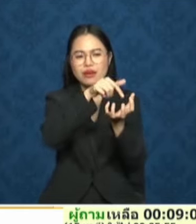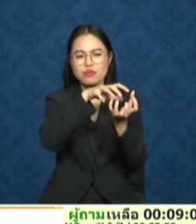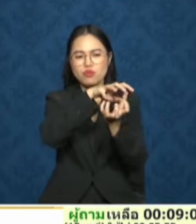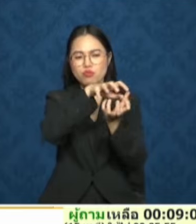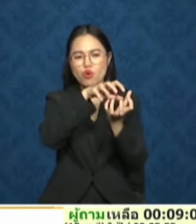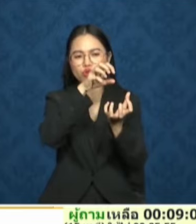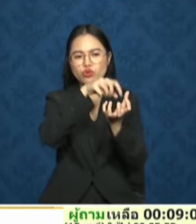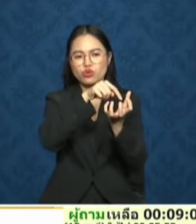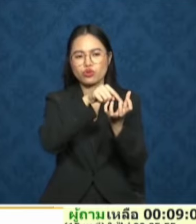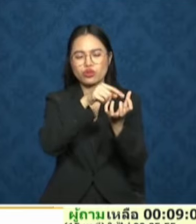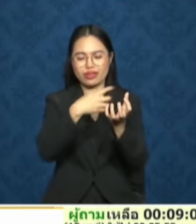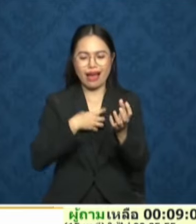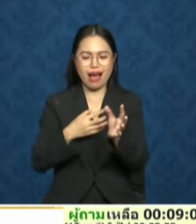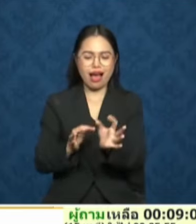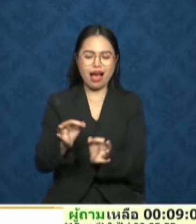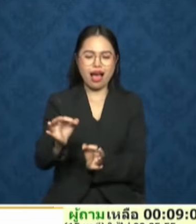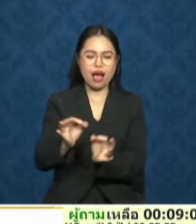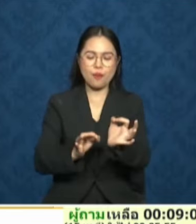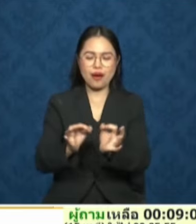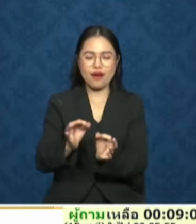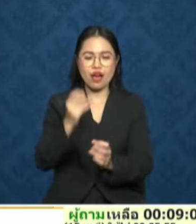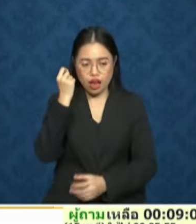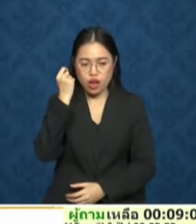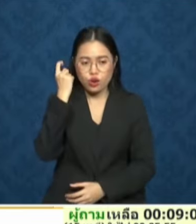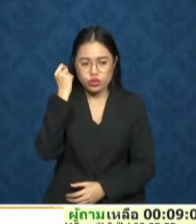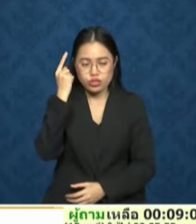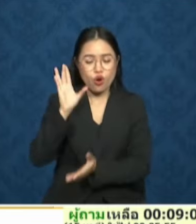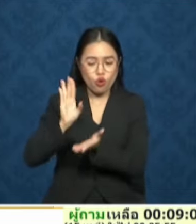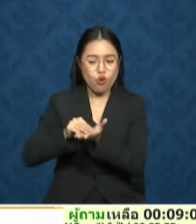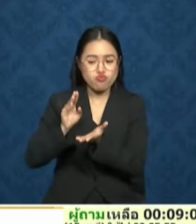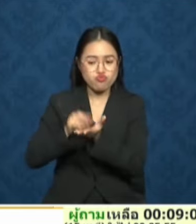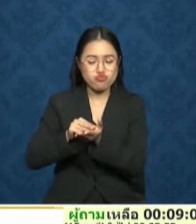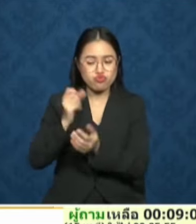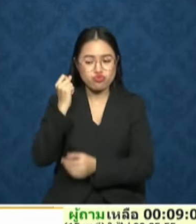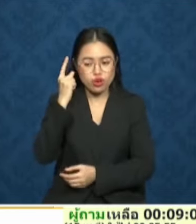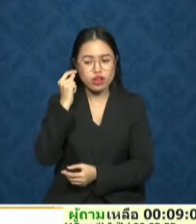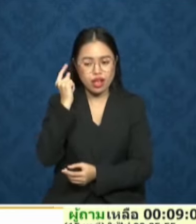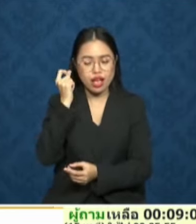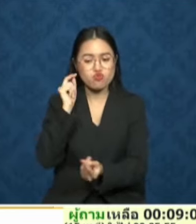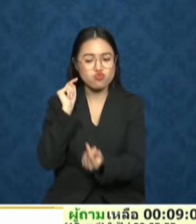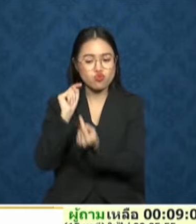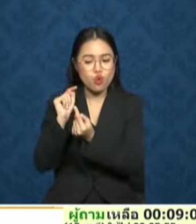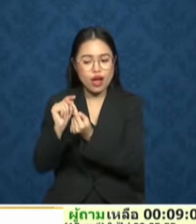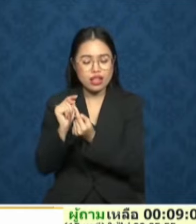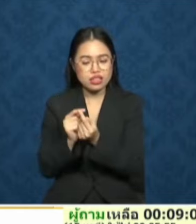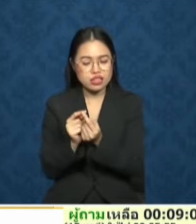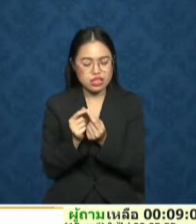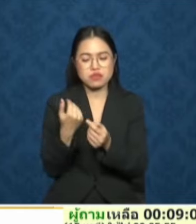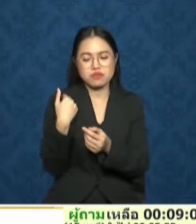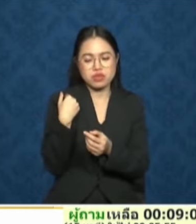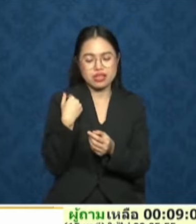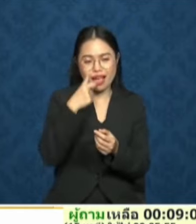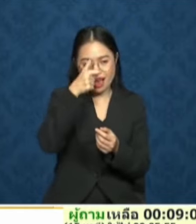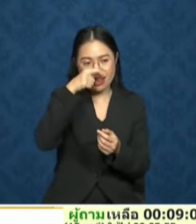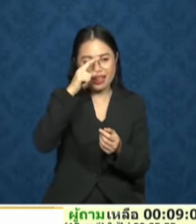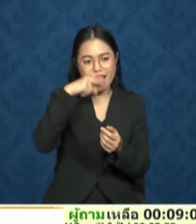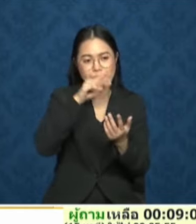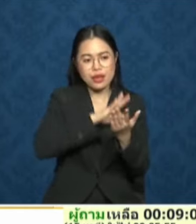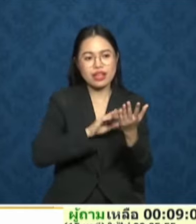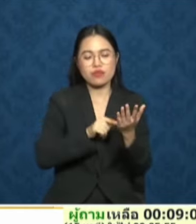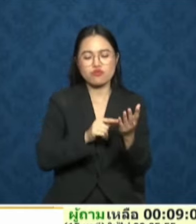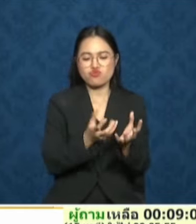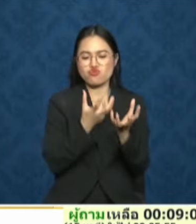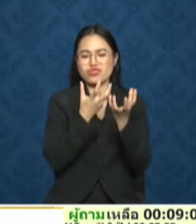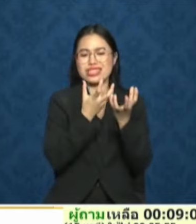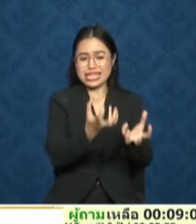ะอยากทำความเข้าใจรุ่วม ให้ตรงกันก่อนRitiem ในเมองไทยLitiemนเมืไยจะอยู่ใ